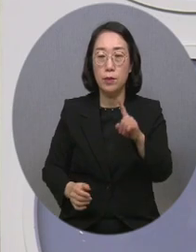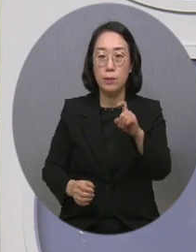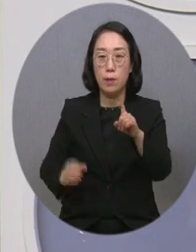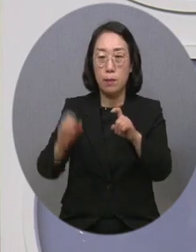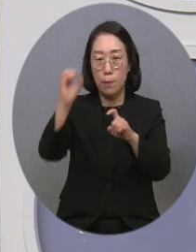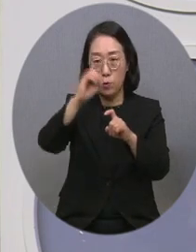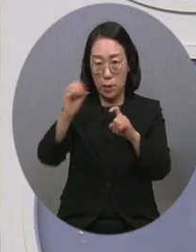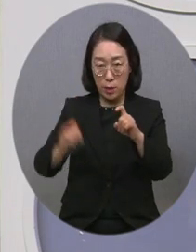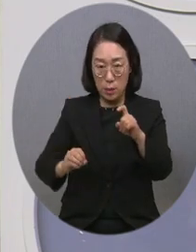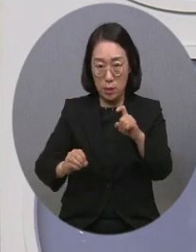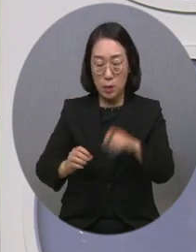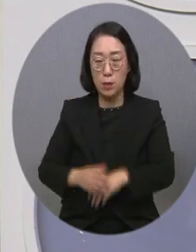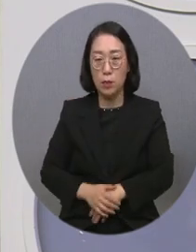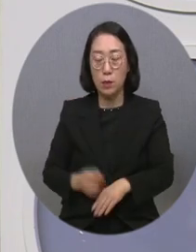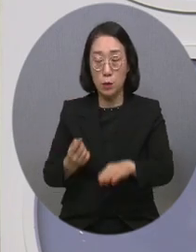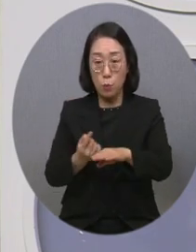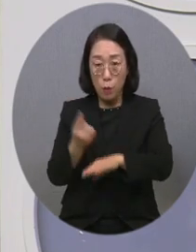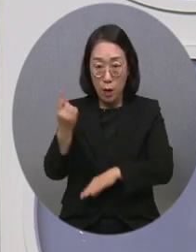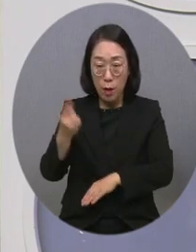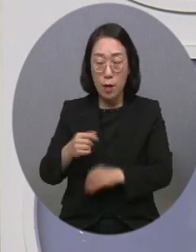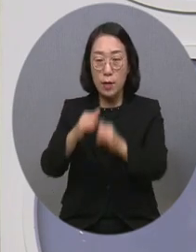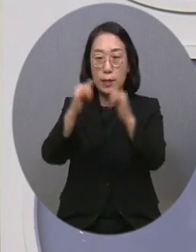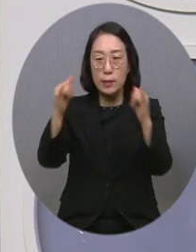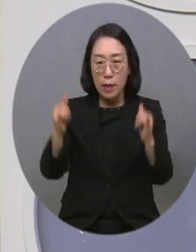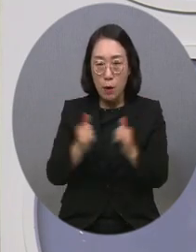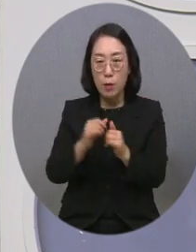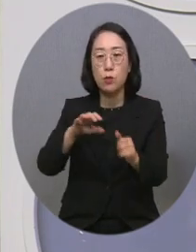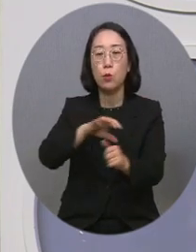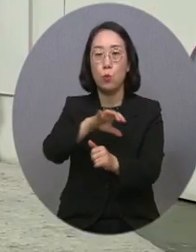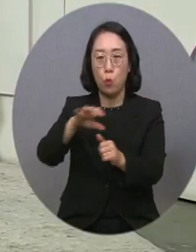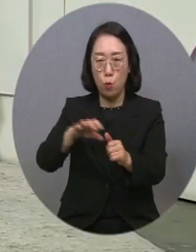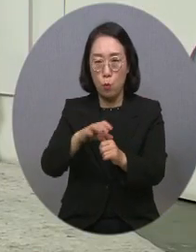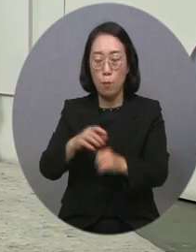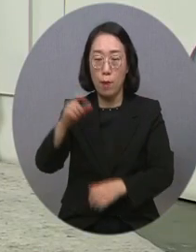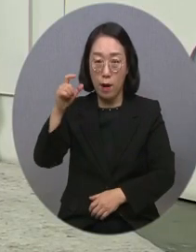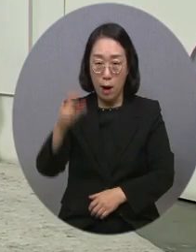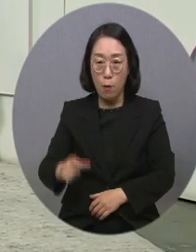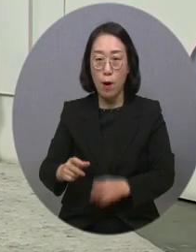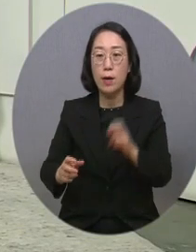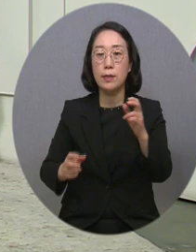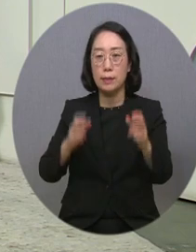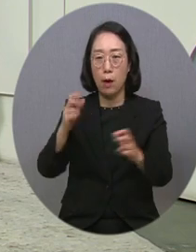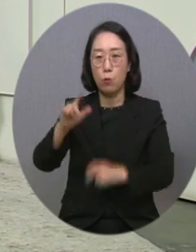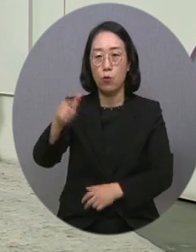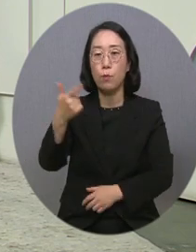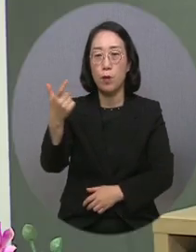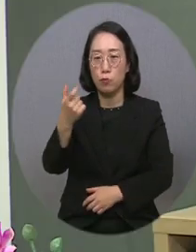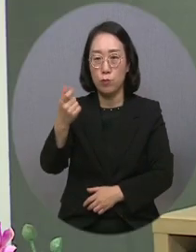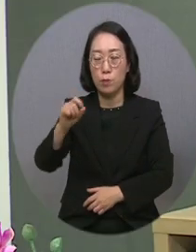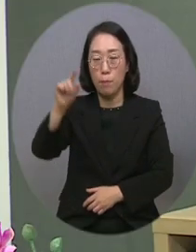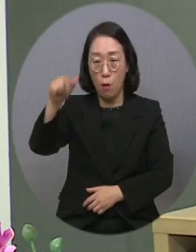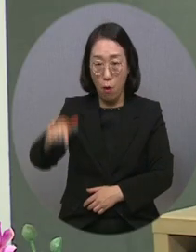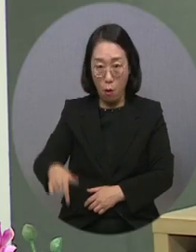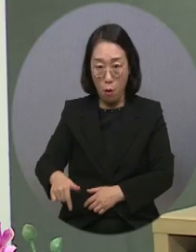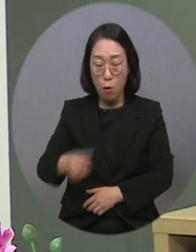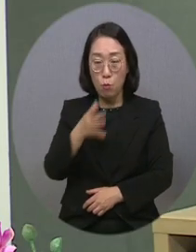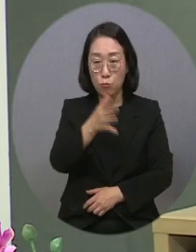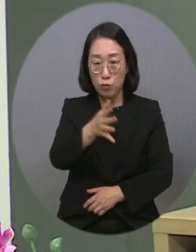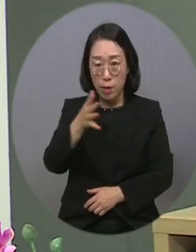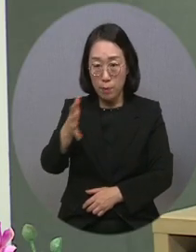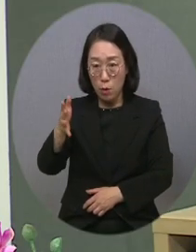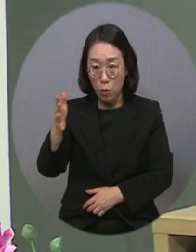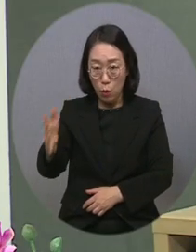지원했고, 나머지 이제 뭐 사회적 돌봄 강화 사업이랄지 해가지고 한 660억 정도 이렇게 이제 분야별로